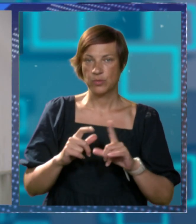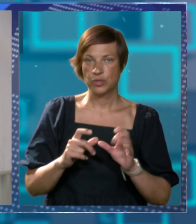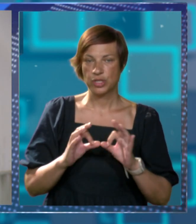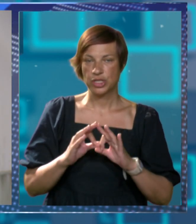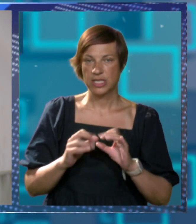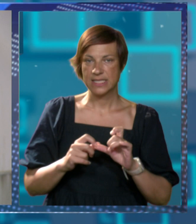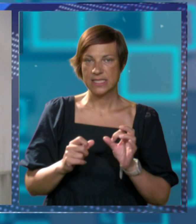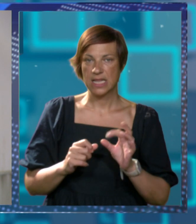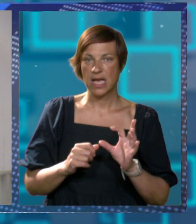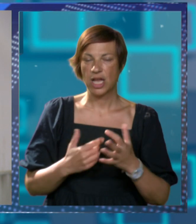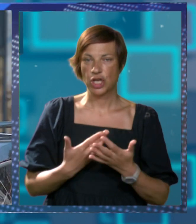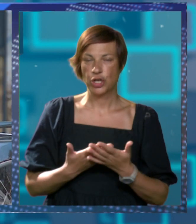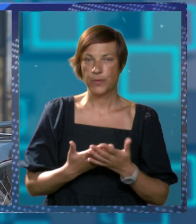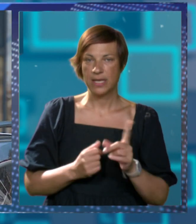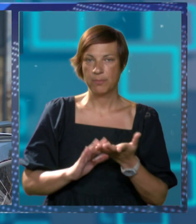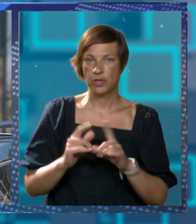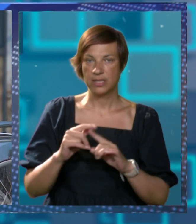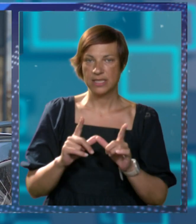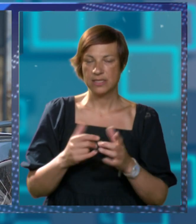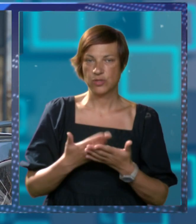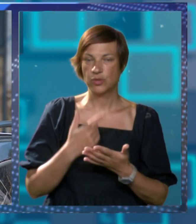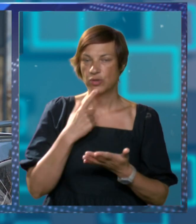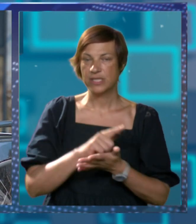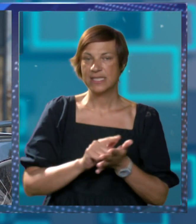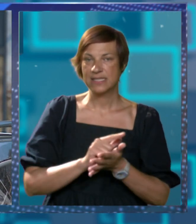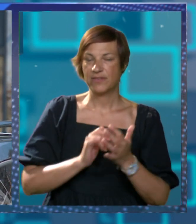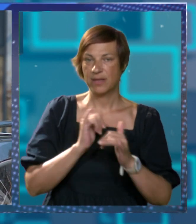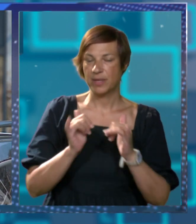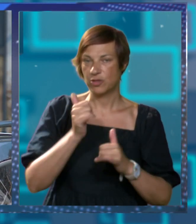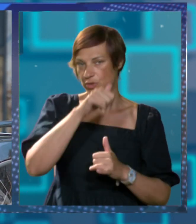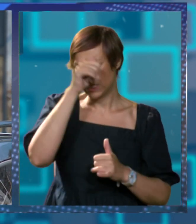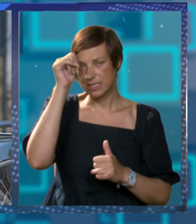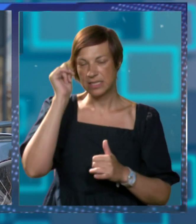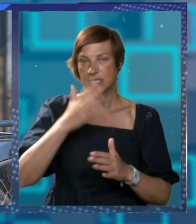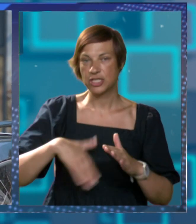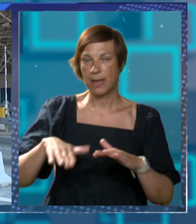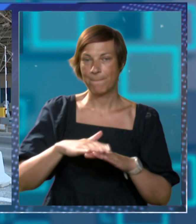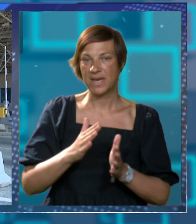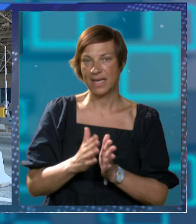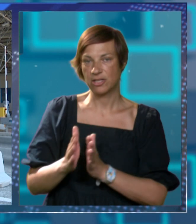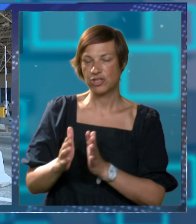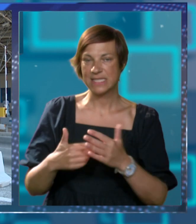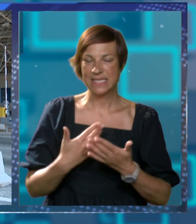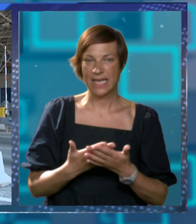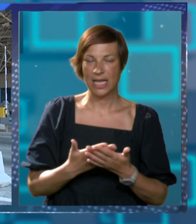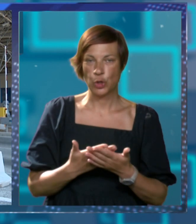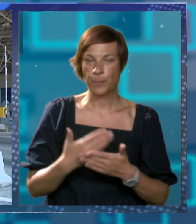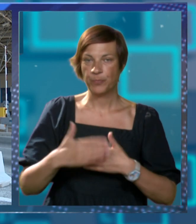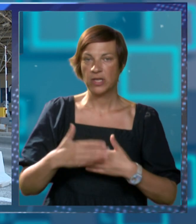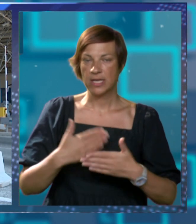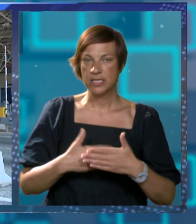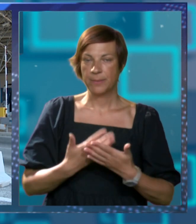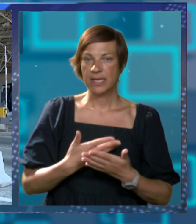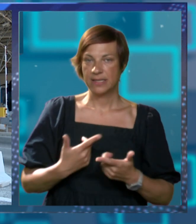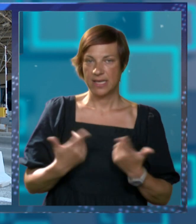Čepikuće, Slano i Moticu, koji se za vrijeme turističke sezone prekategoriziraju u